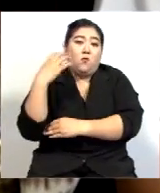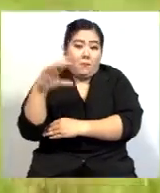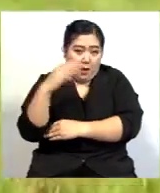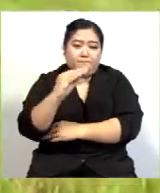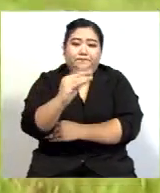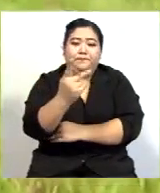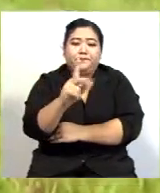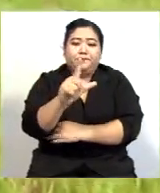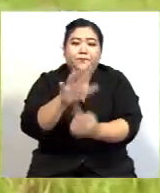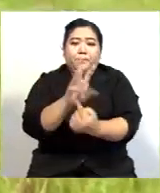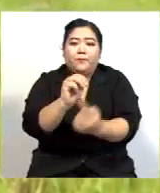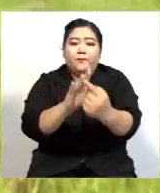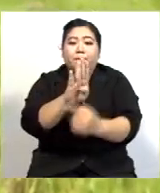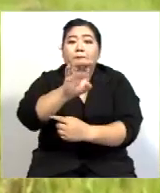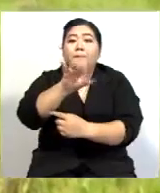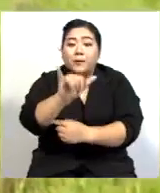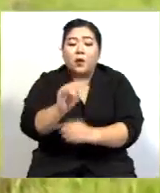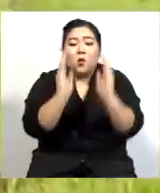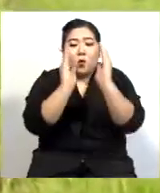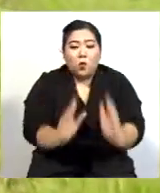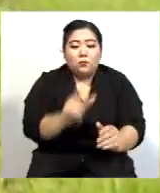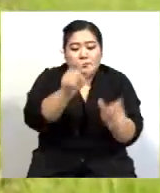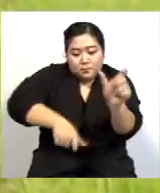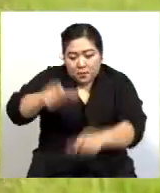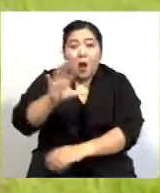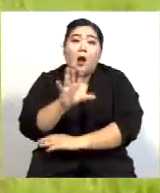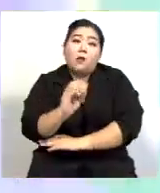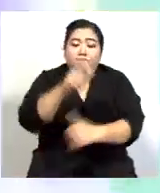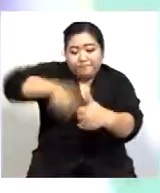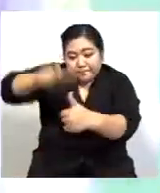หาเชื้อเมื่อสัปดาห์ก่อนจำนวน50คนแต่ก็ยังไม่พบผู้ติดเชื้อเช่นกัน